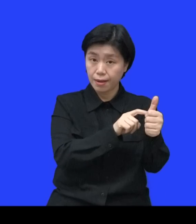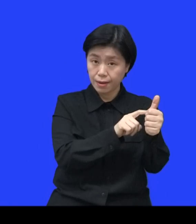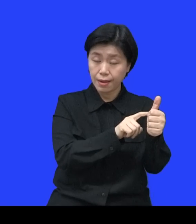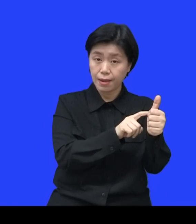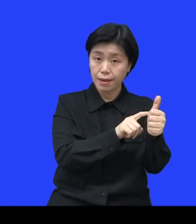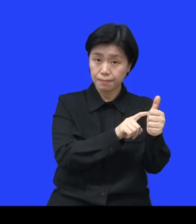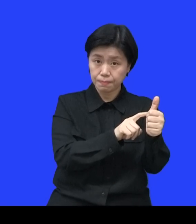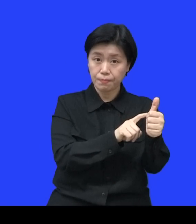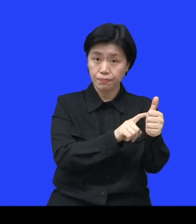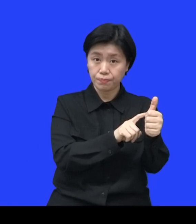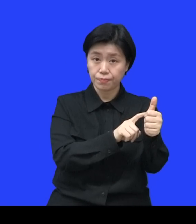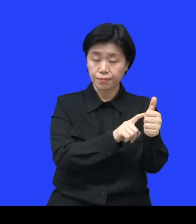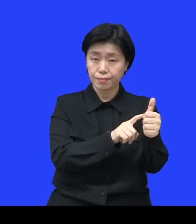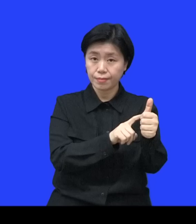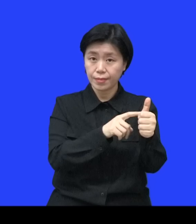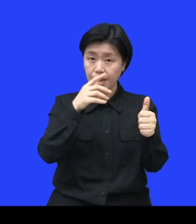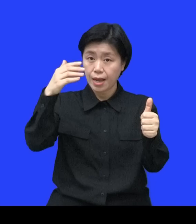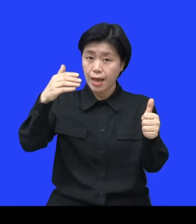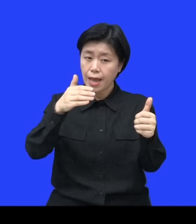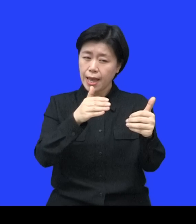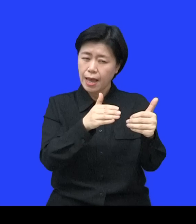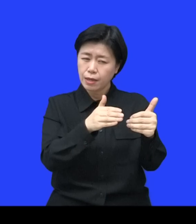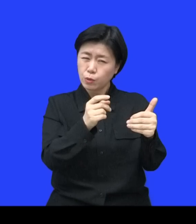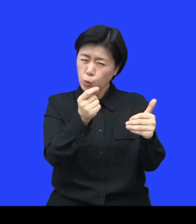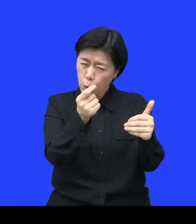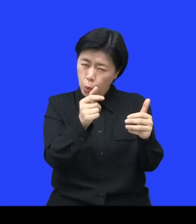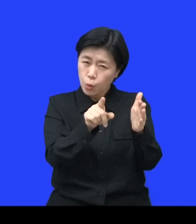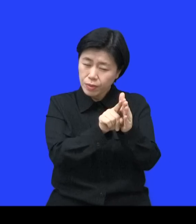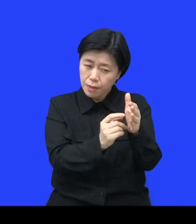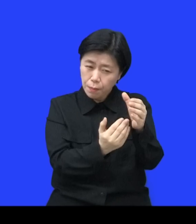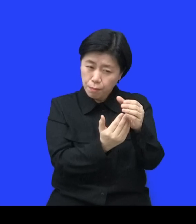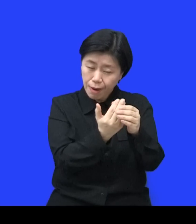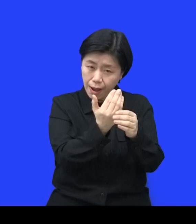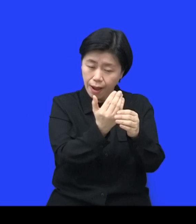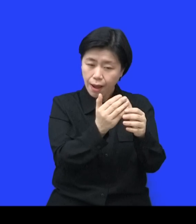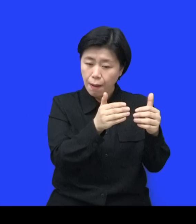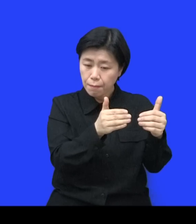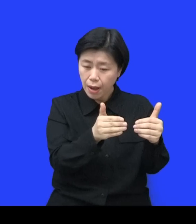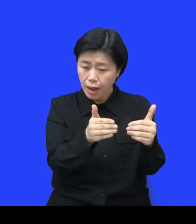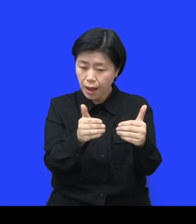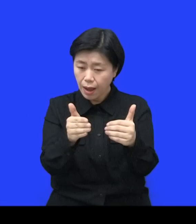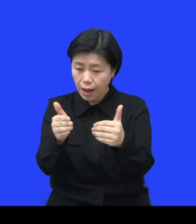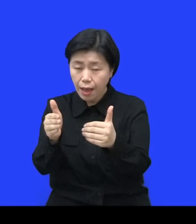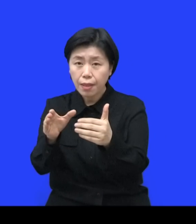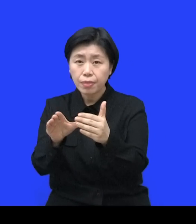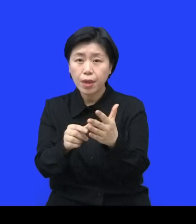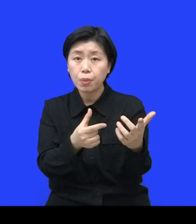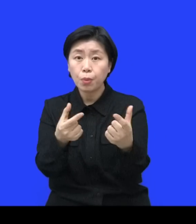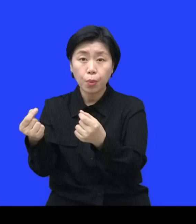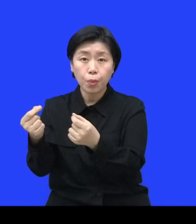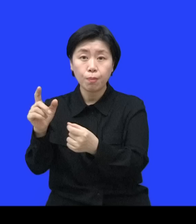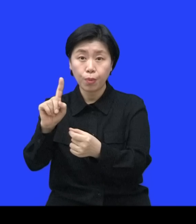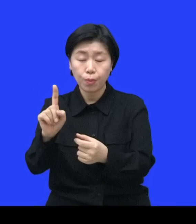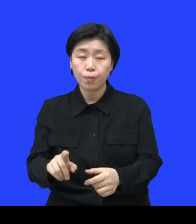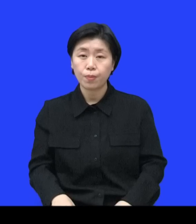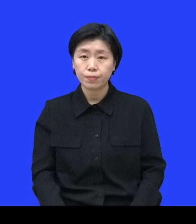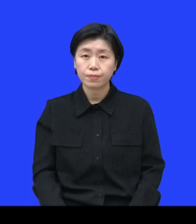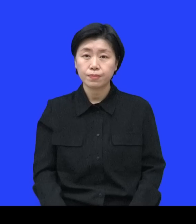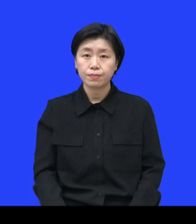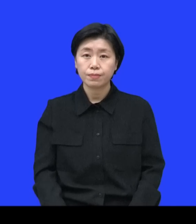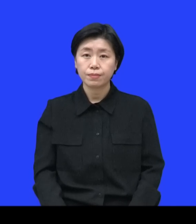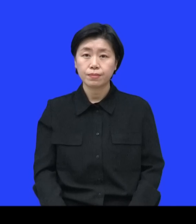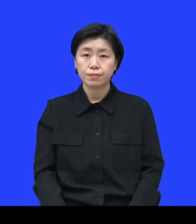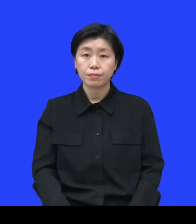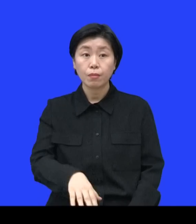사람이 기독교의 언저리에 있다가 하나님 앞으로 나아갈 때 공통적으로 나타나는 현상이 있는데 그게